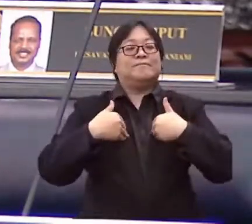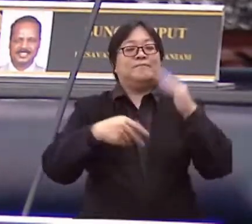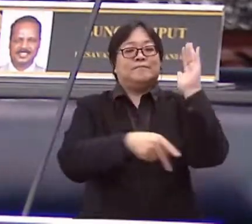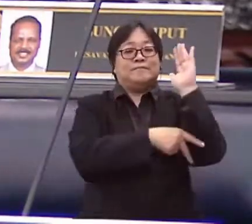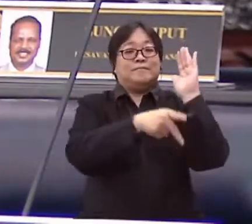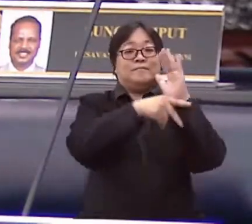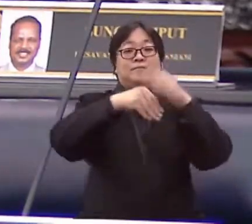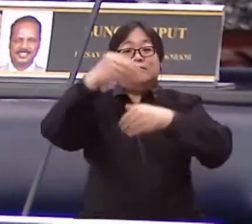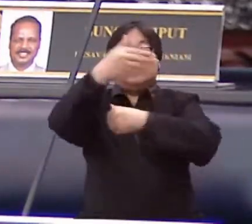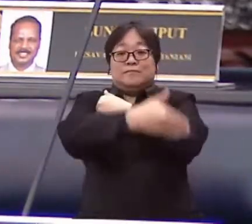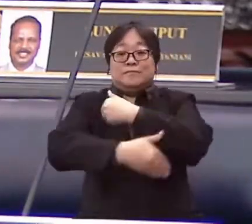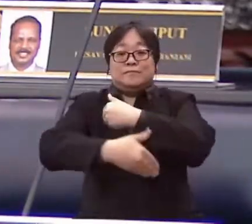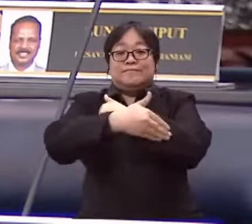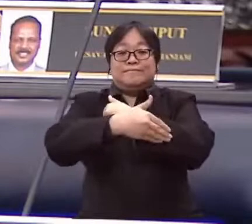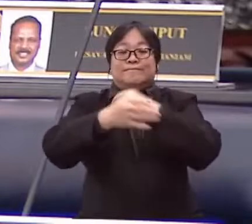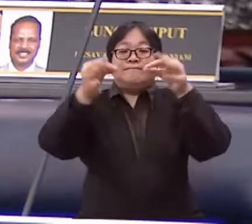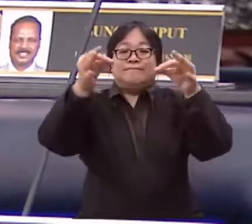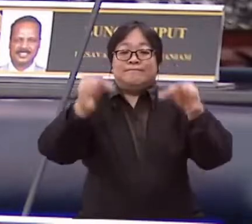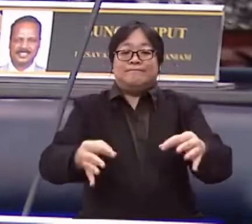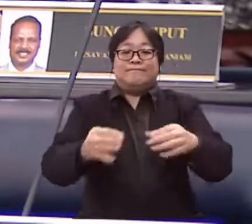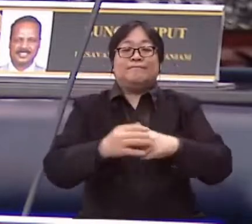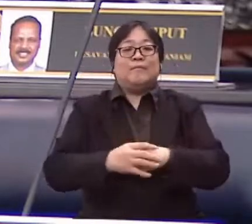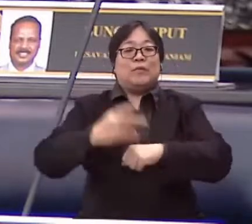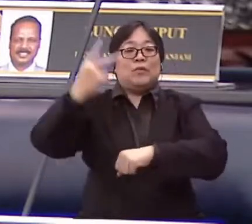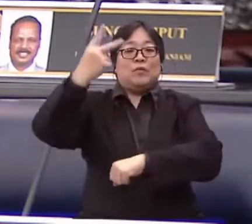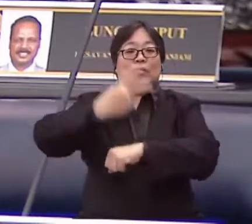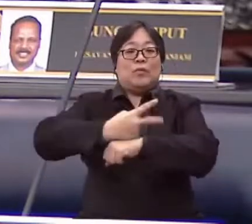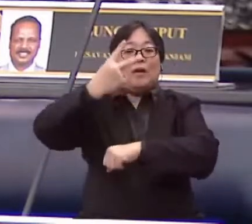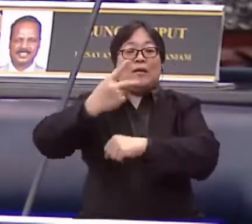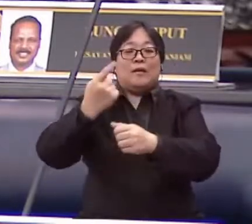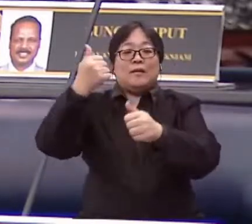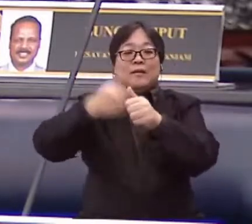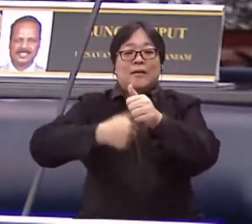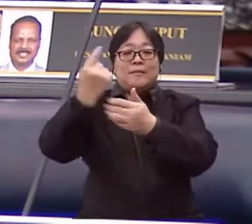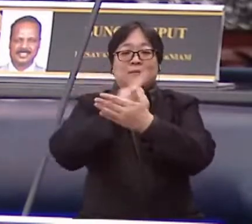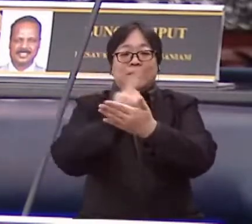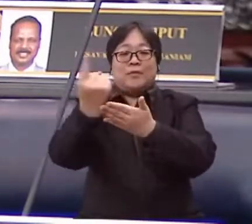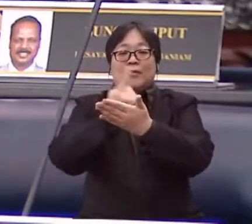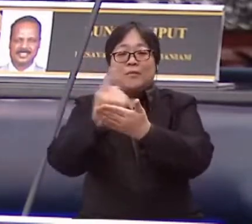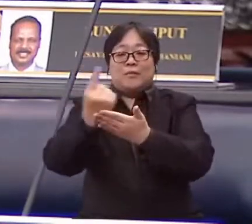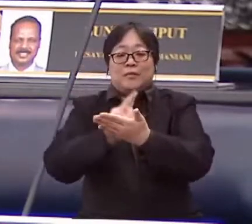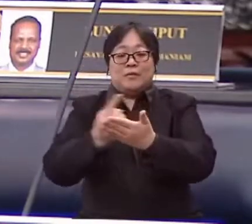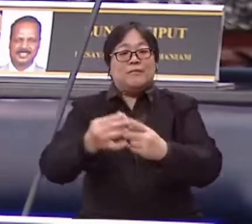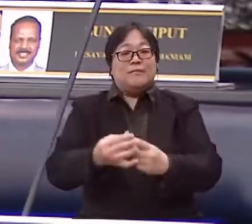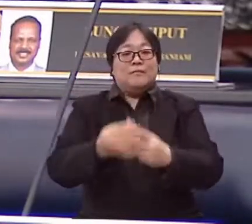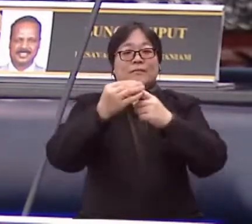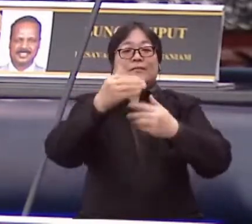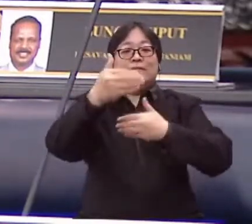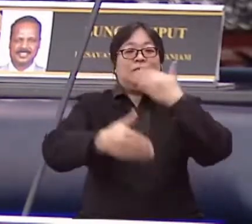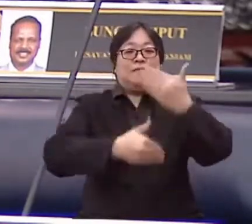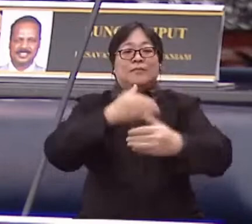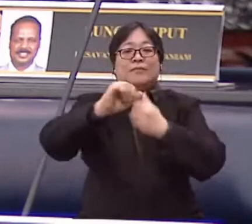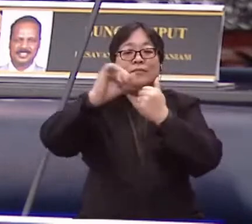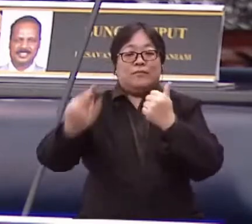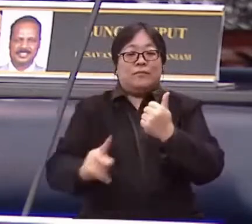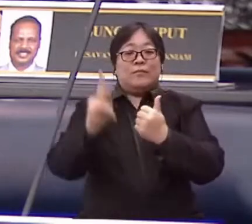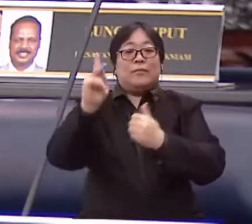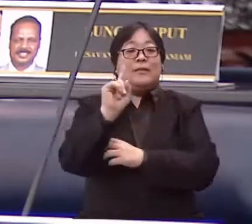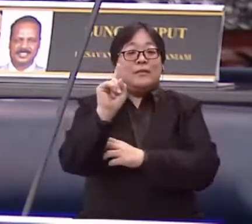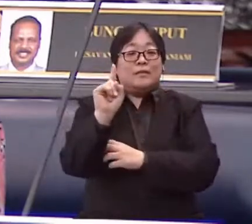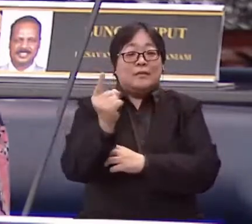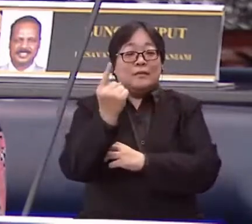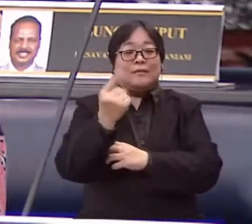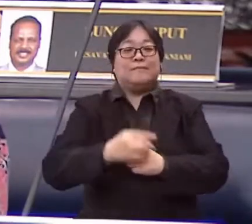yang menetapkan dua hari setiap Minggu khusus untuk prosiding Jawa Tengah